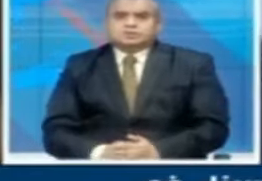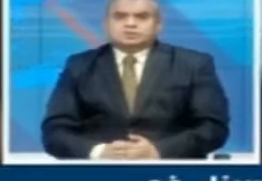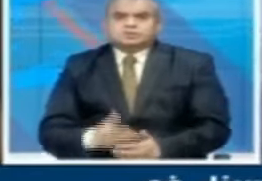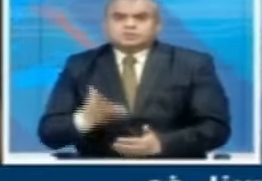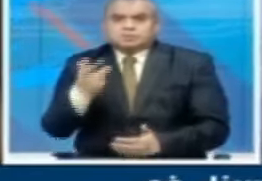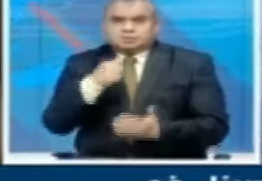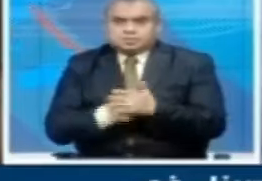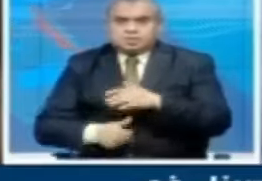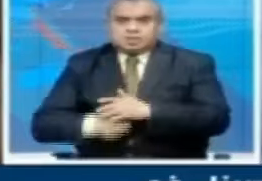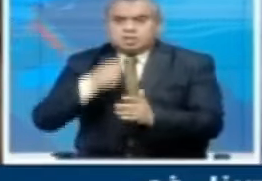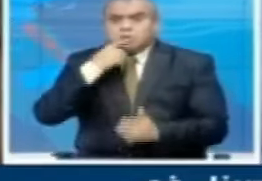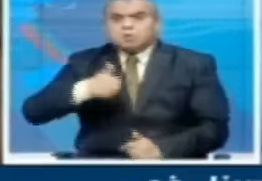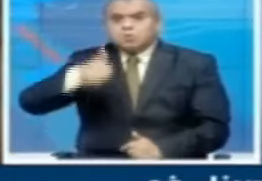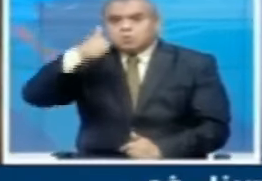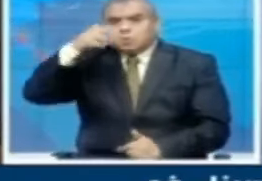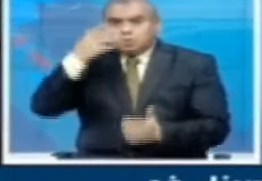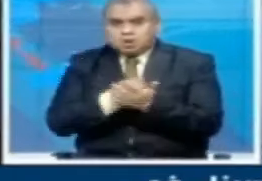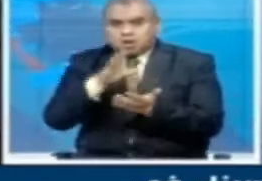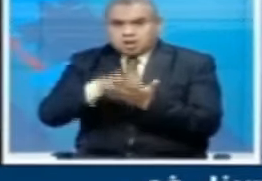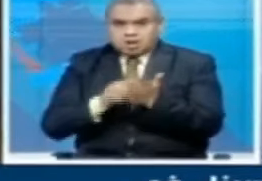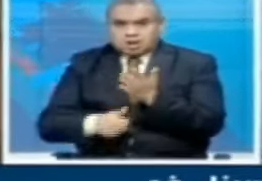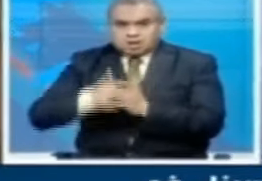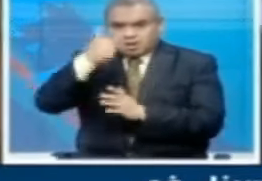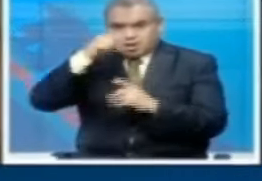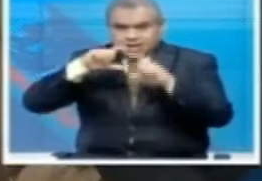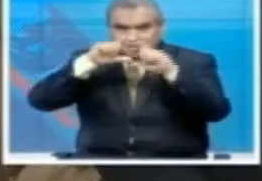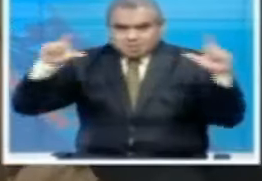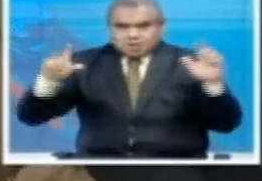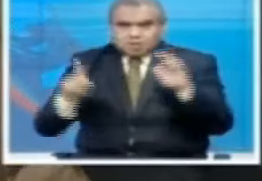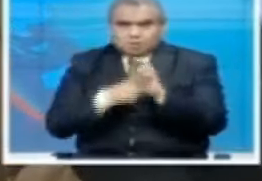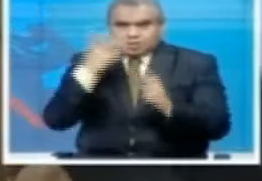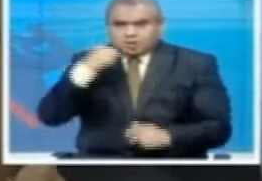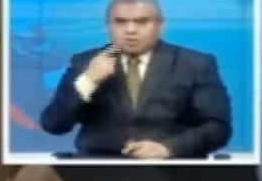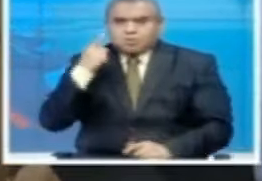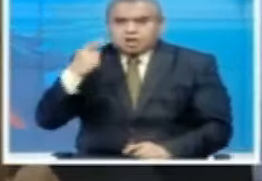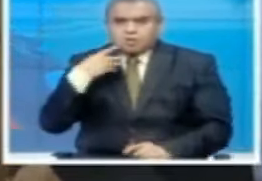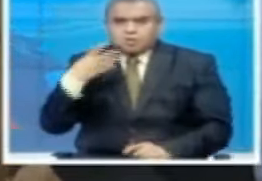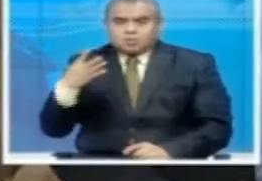تخصص الأسبقية العاجلة من المرحلة الأولى اللي احنا اتكلمنا عليها اللي هي